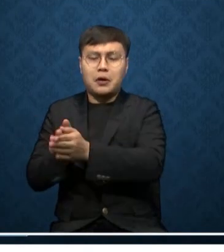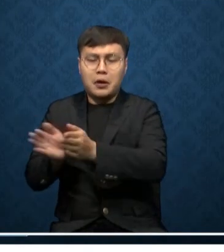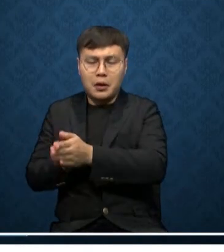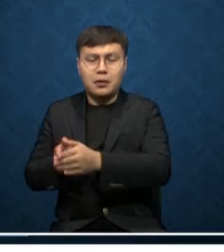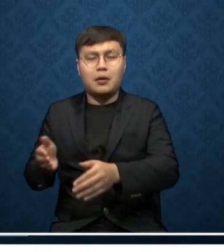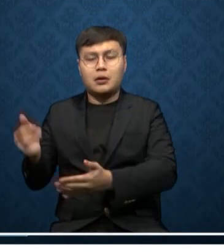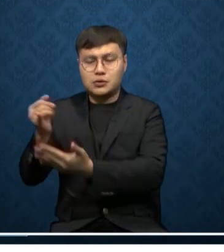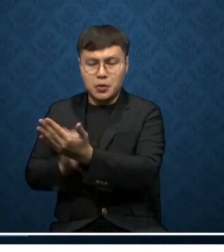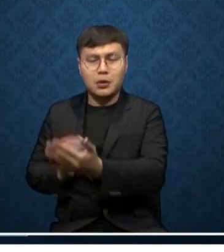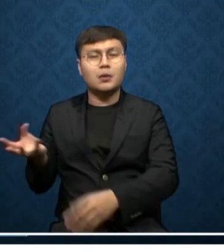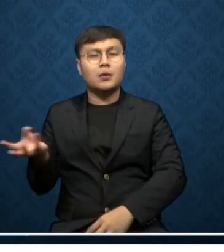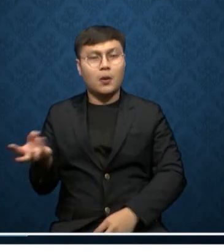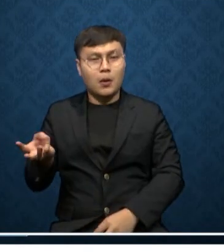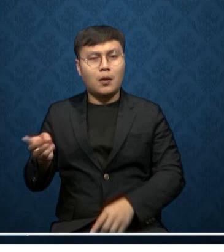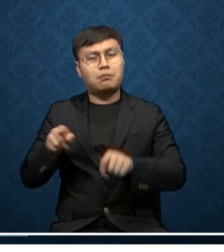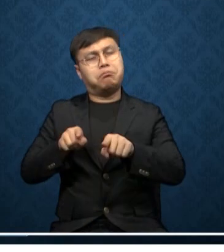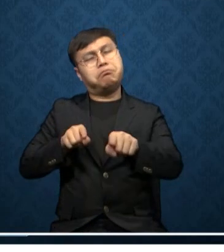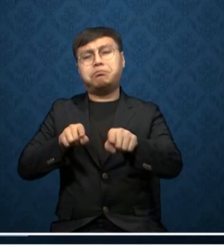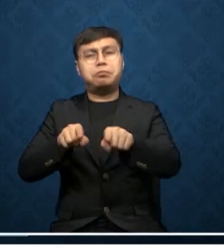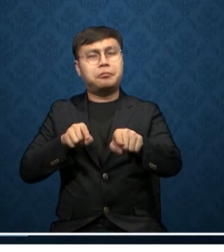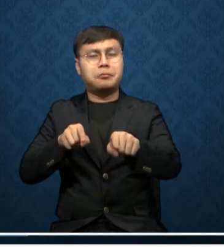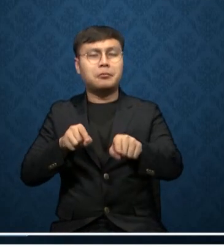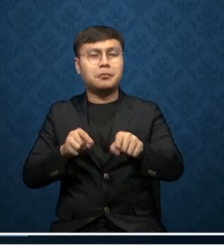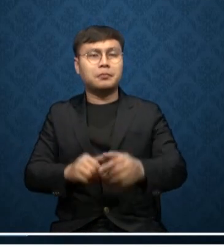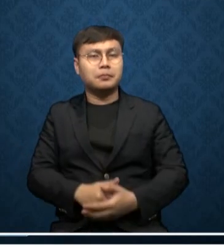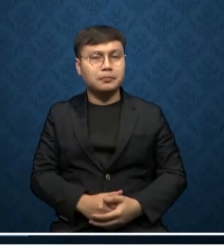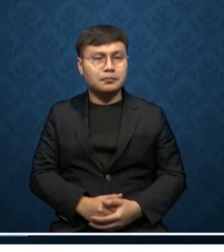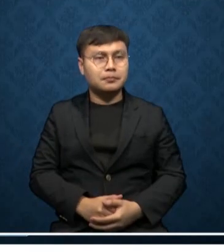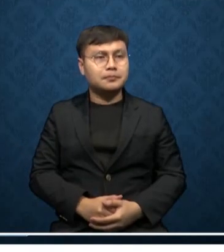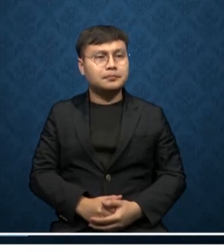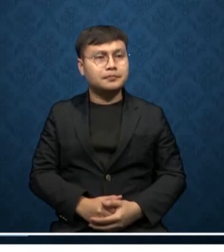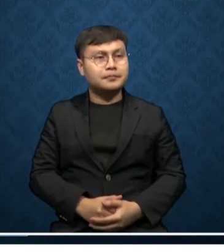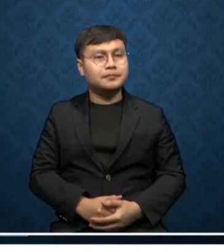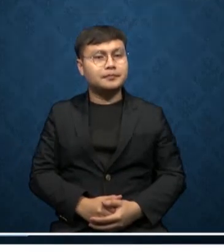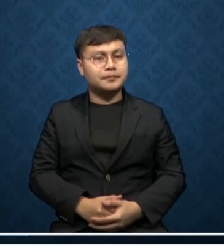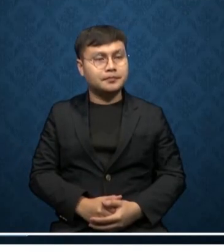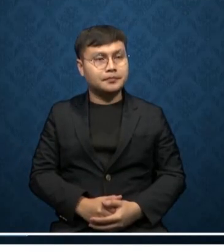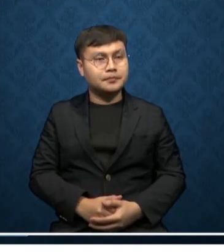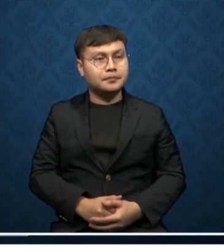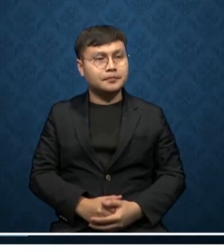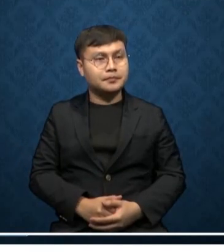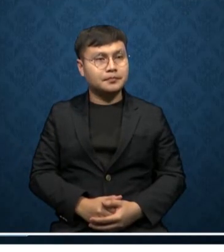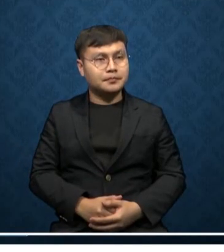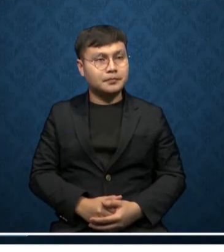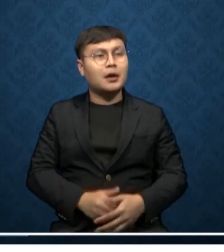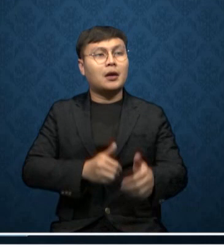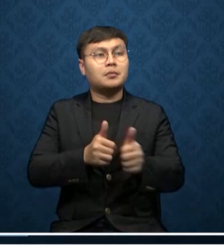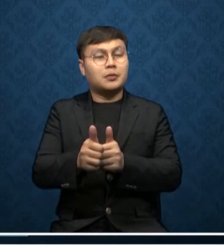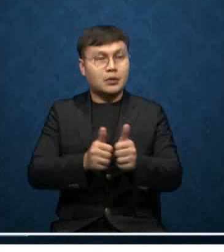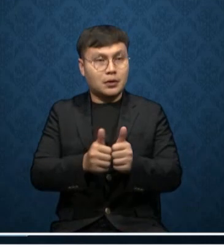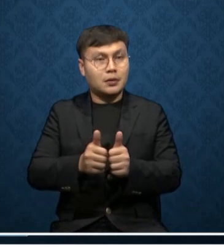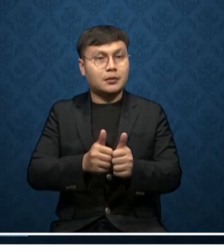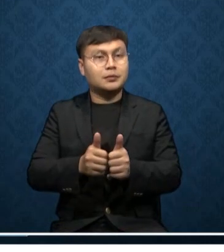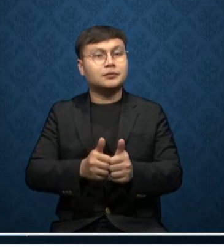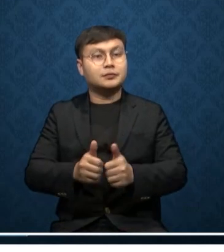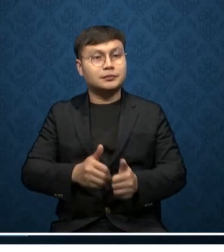ลักษณะแบบนั้นเนี่ยมันจึงไม่ส่งให้ผลต่อการดำเนินการได้สไลด์ถัดไปนะครับผมจะจบในส่วนของมิติความสามารถทางการแข่งขันไ้แค่นั้น